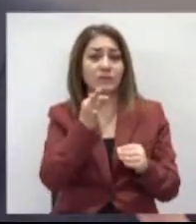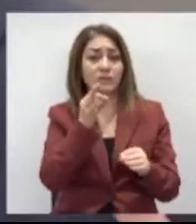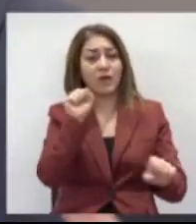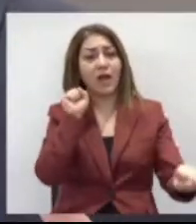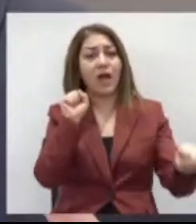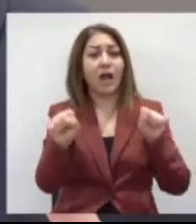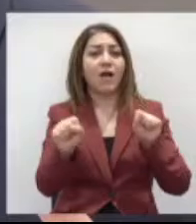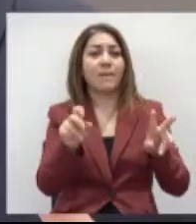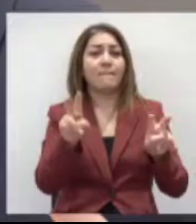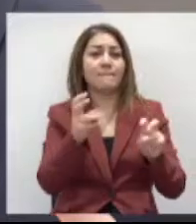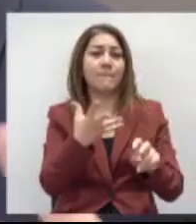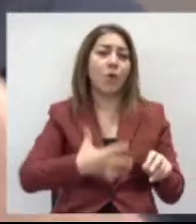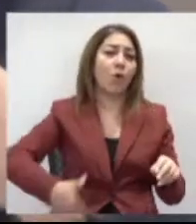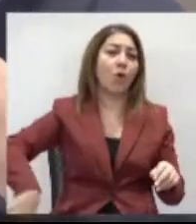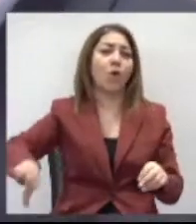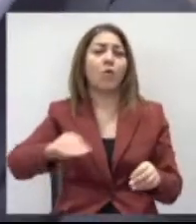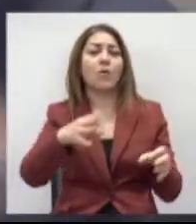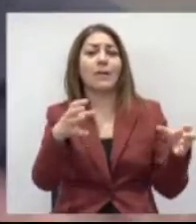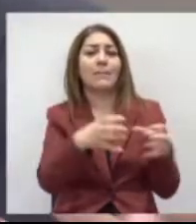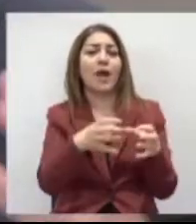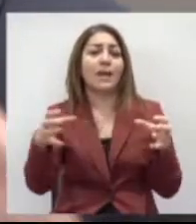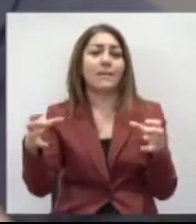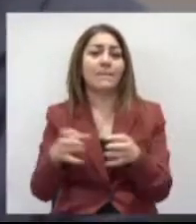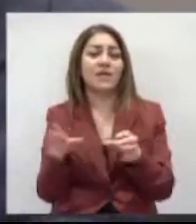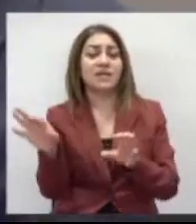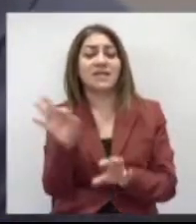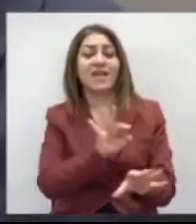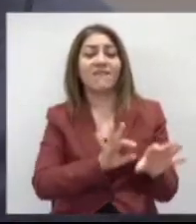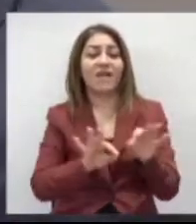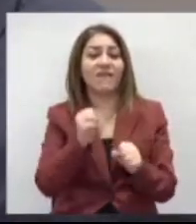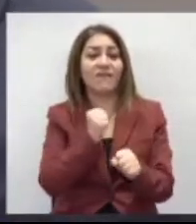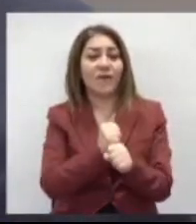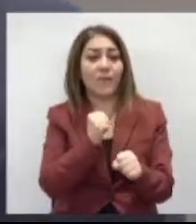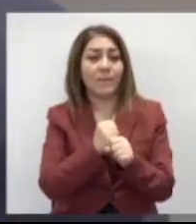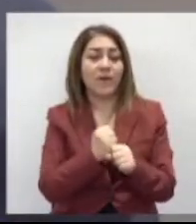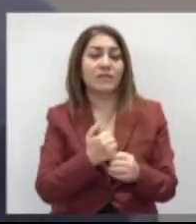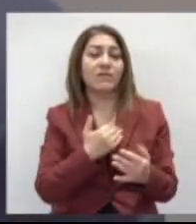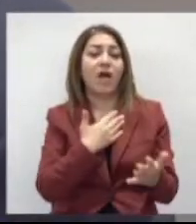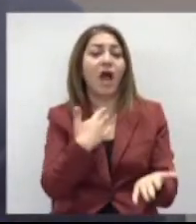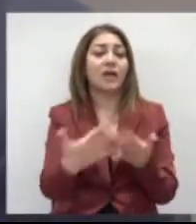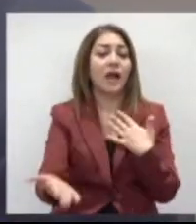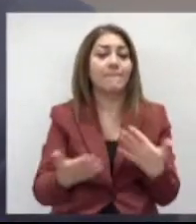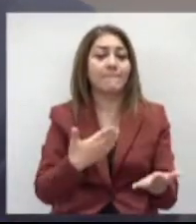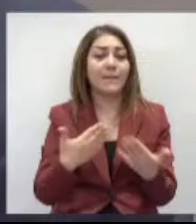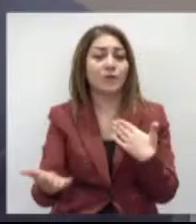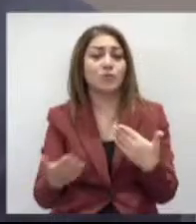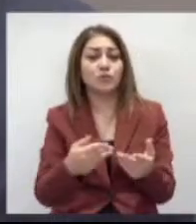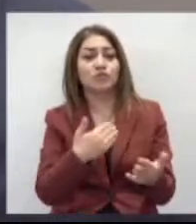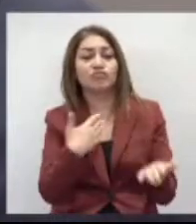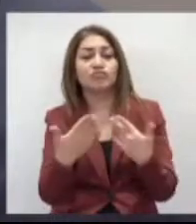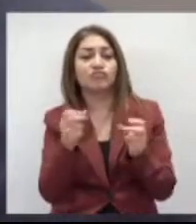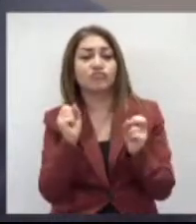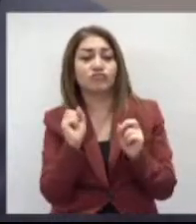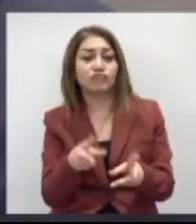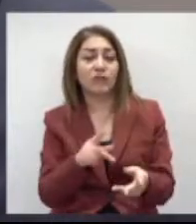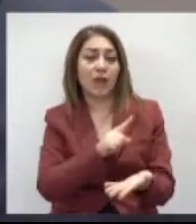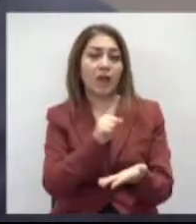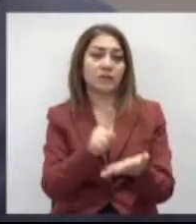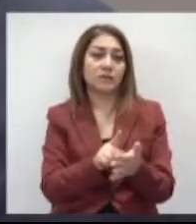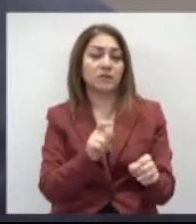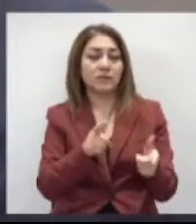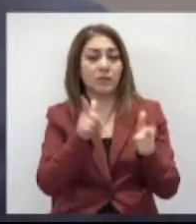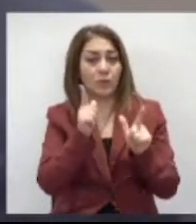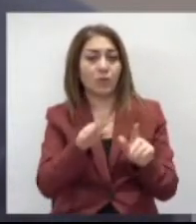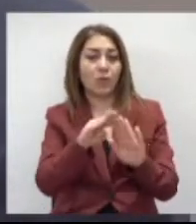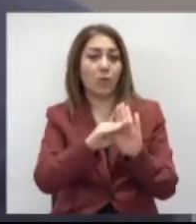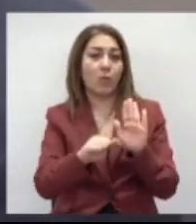իշխանության բոլոր մարմինների ձևավորման ու փոխադարձ հարաբերությունների հարցը պիտի քննարկվի։ Եվ սա իրար հետ